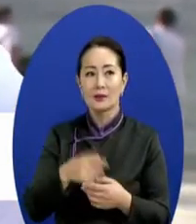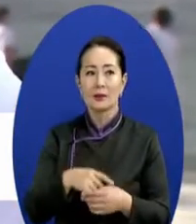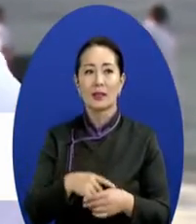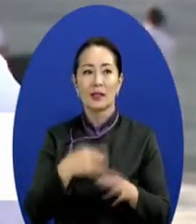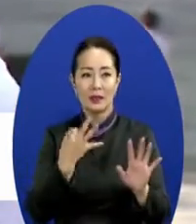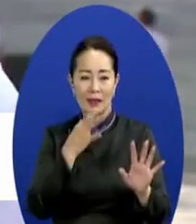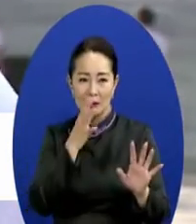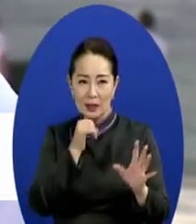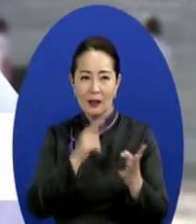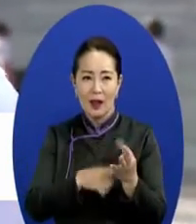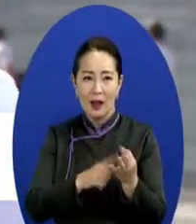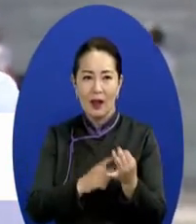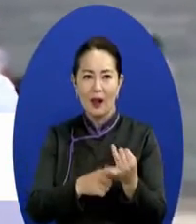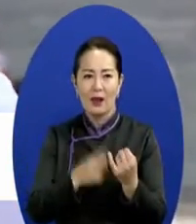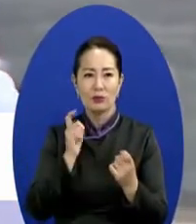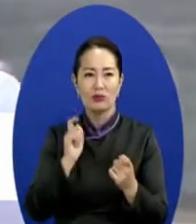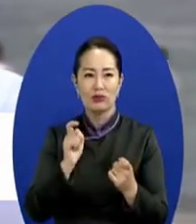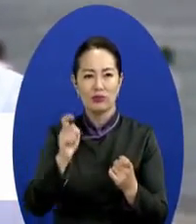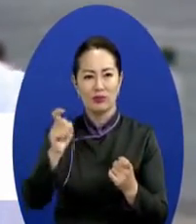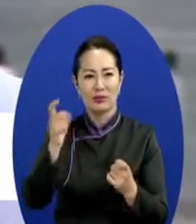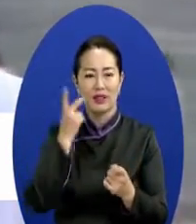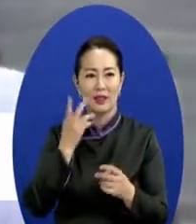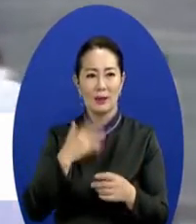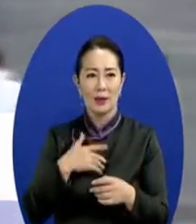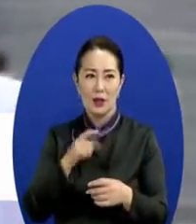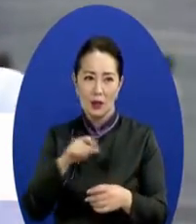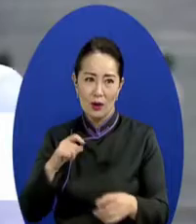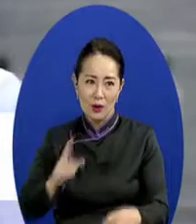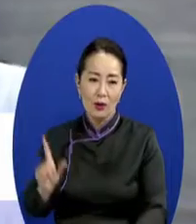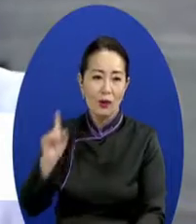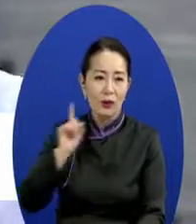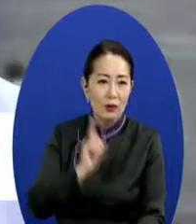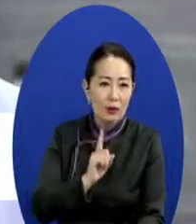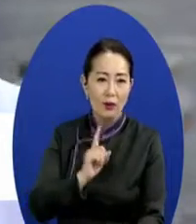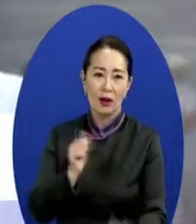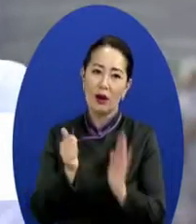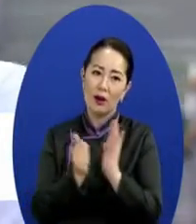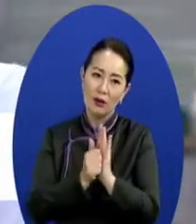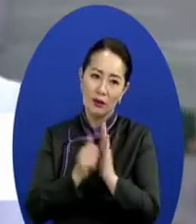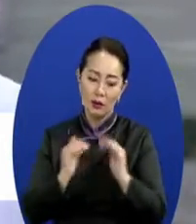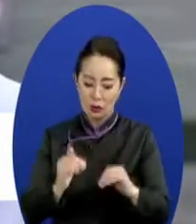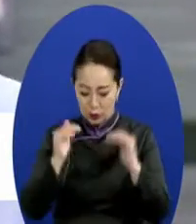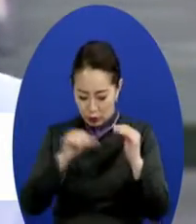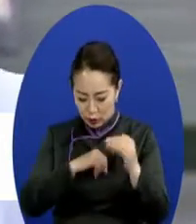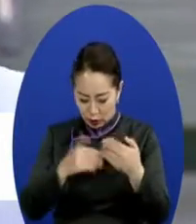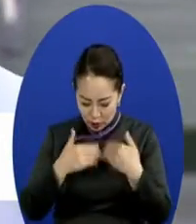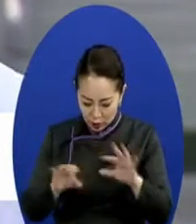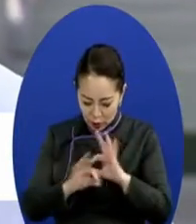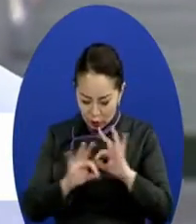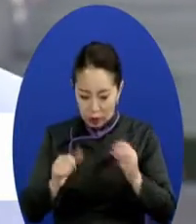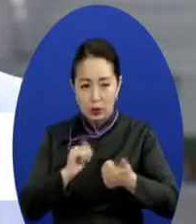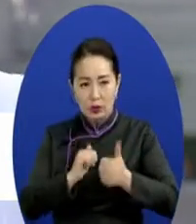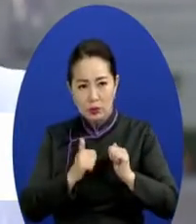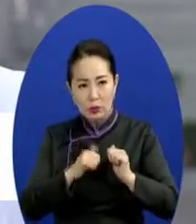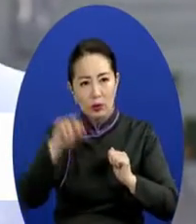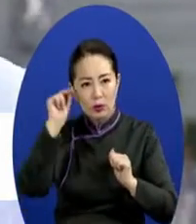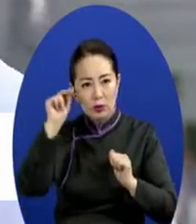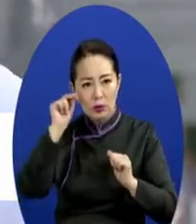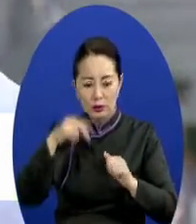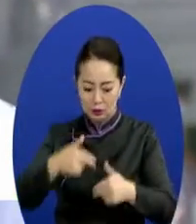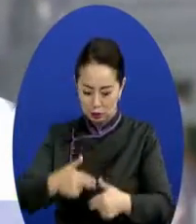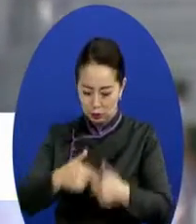настайгаас хойш амарсан. Тэгээд 8 настайгаас хойш өөрийгөө ер нь энэ цуслангаас олсон гэж боддог. Авьяасаа хөгжүүлж нээж тий. Зөндөө олон спортоор хичээлж энэ цуслан намайг